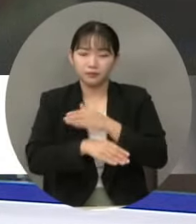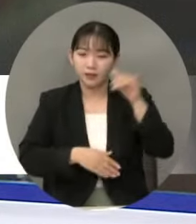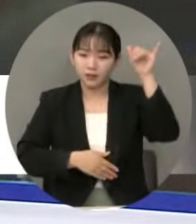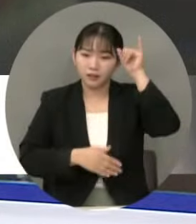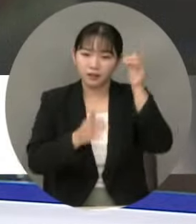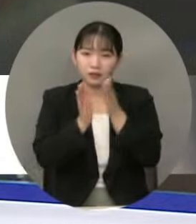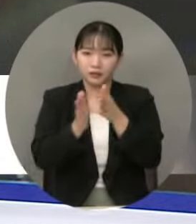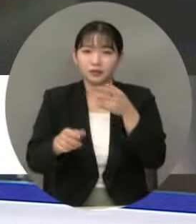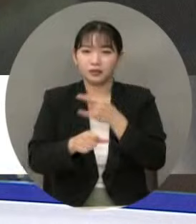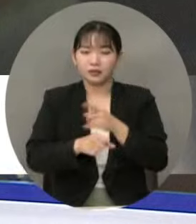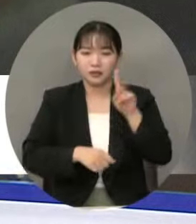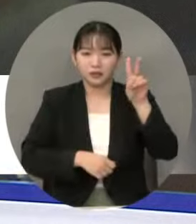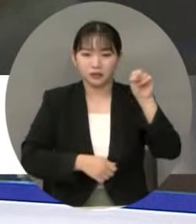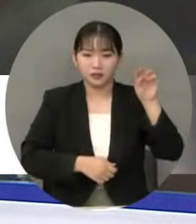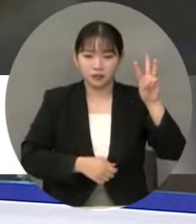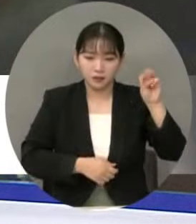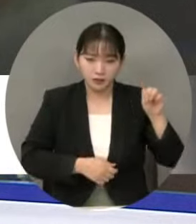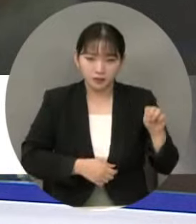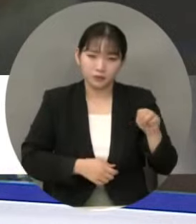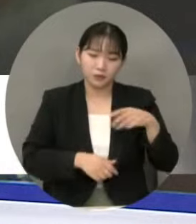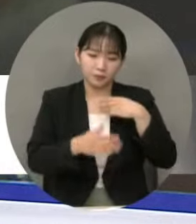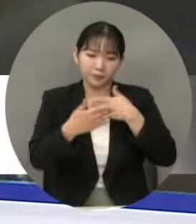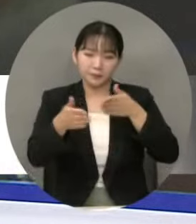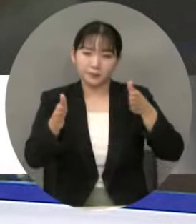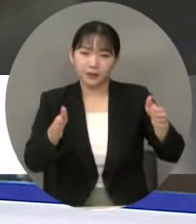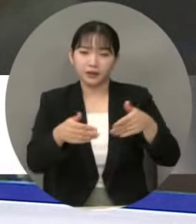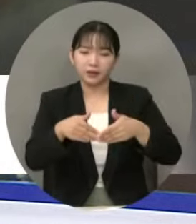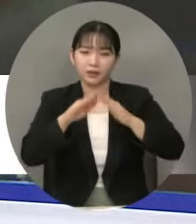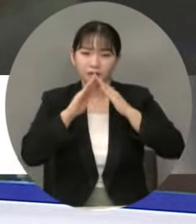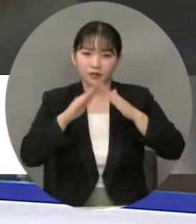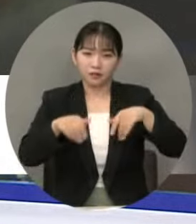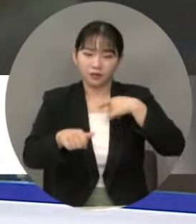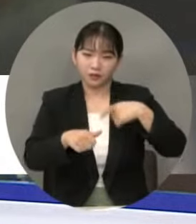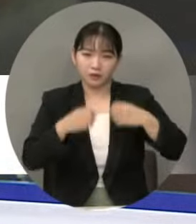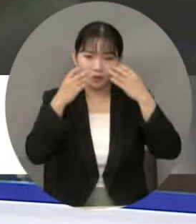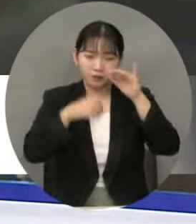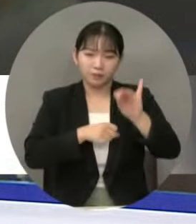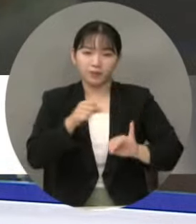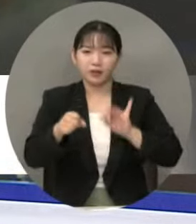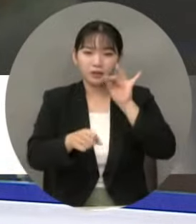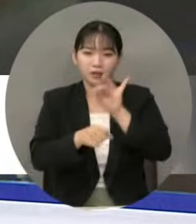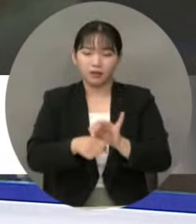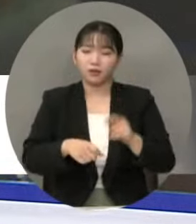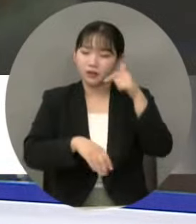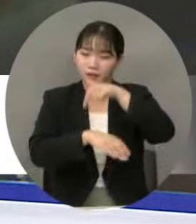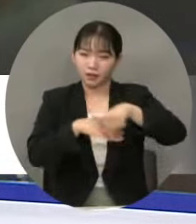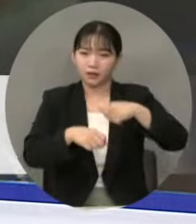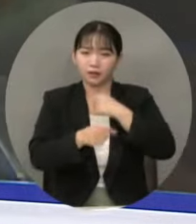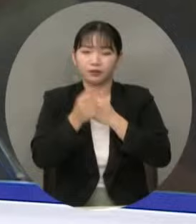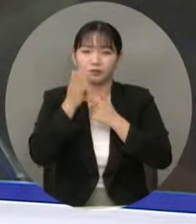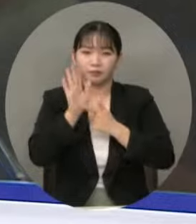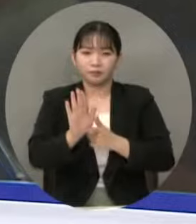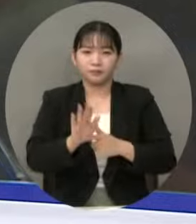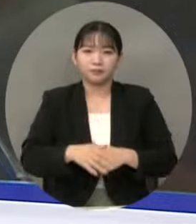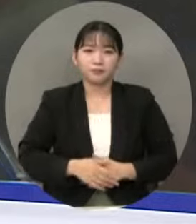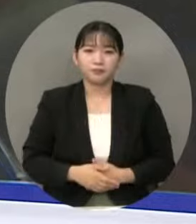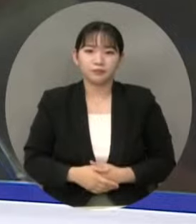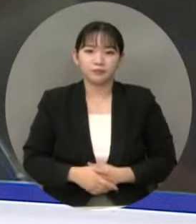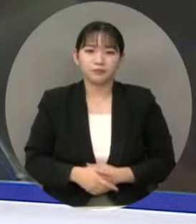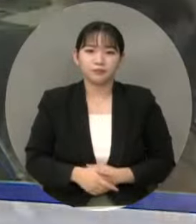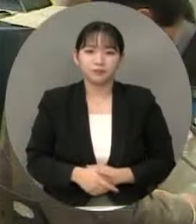인공지능을 도입하는 2030 교실을 구축해 전남 교육에 새로운 100년을 설계하겠다고 강조했습니다. 신광아